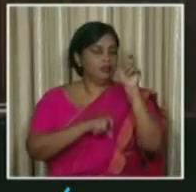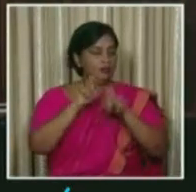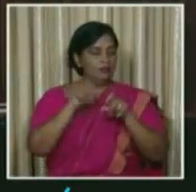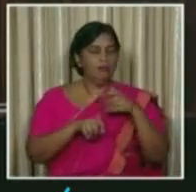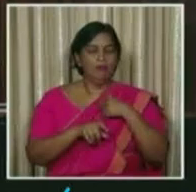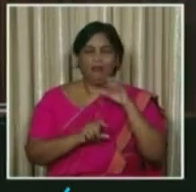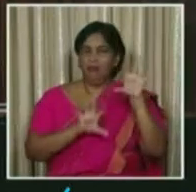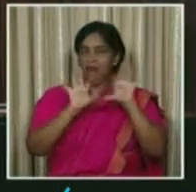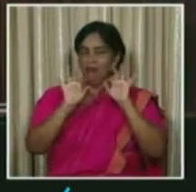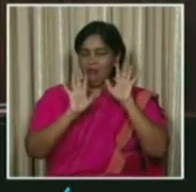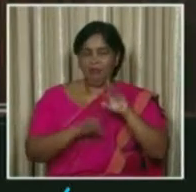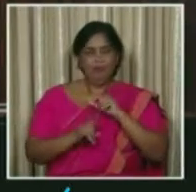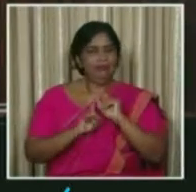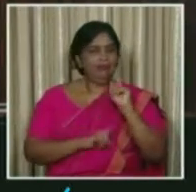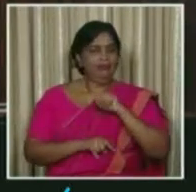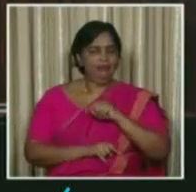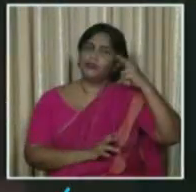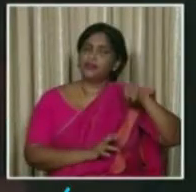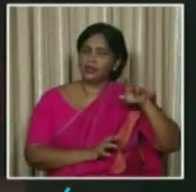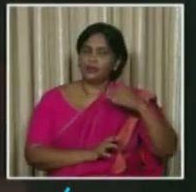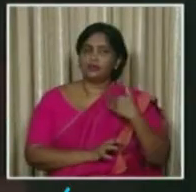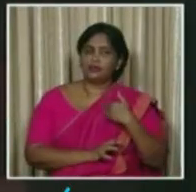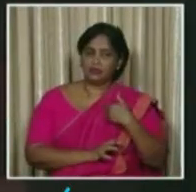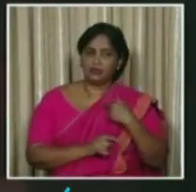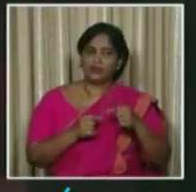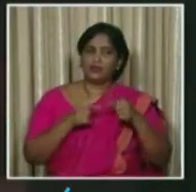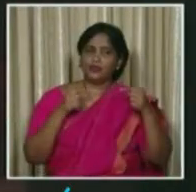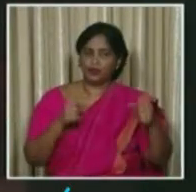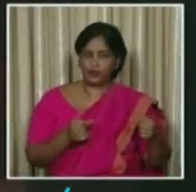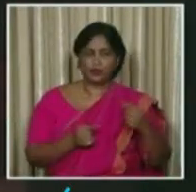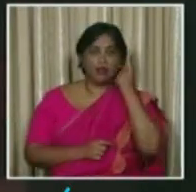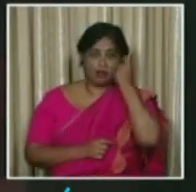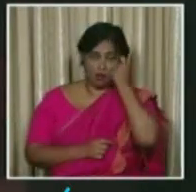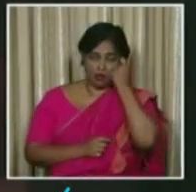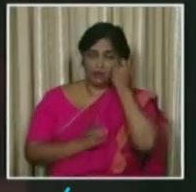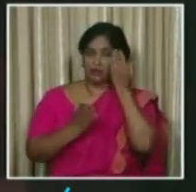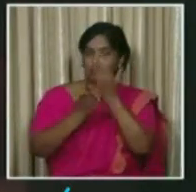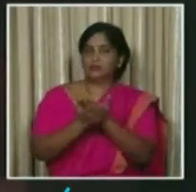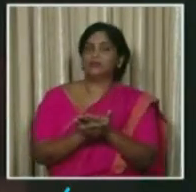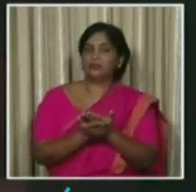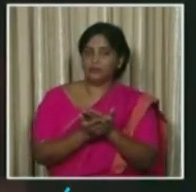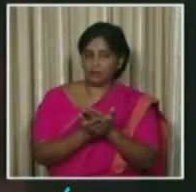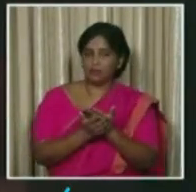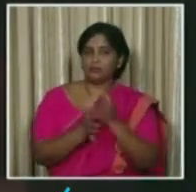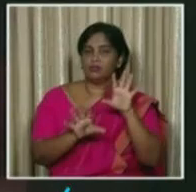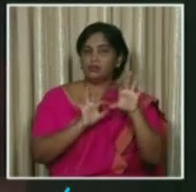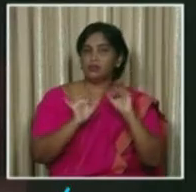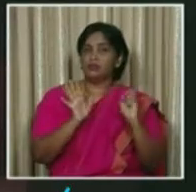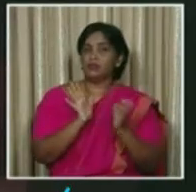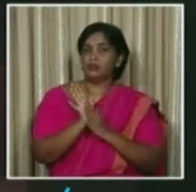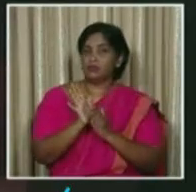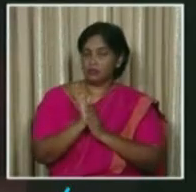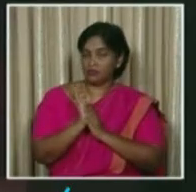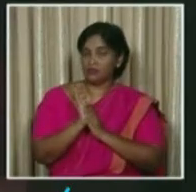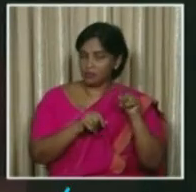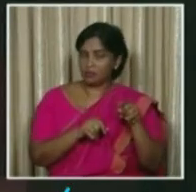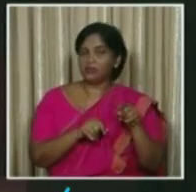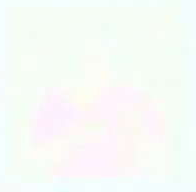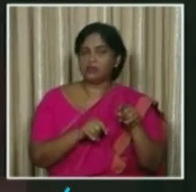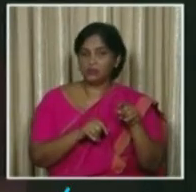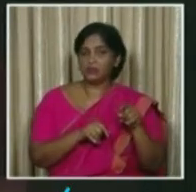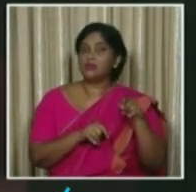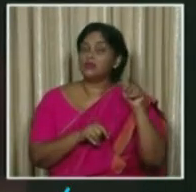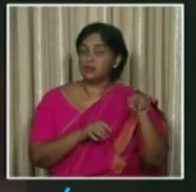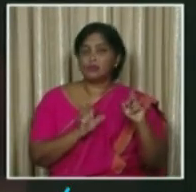මා විසින් පත් කරන ලද බව පාර්ලිමේන්තුවට දන්වනු කැමැත්තෙමි. විපක්ෂයෙන් ඉදිරිපත් කරපු මේක පිළිබඳව තේරීම් කාර්යක සභාවක් පත් කිරීමේ යෝජනාව